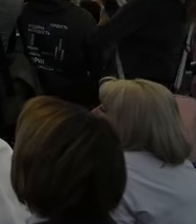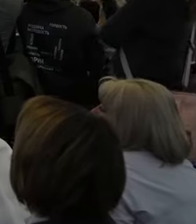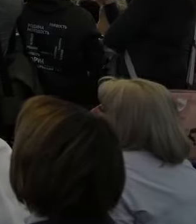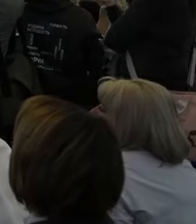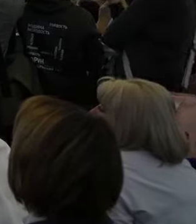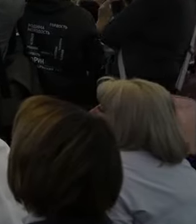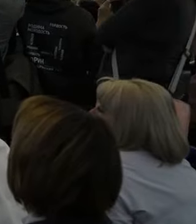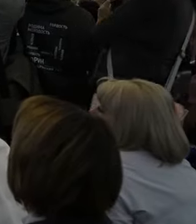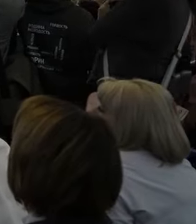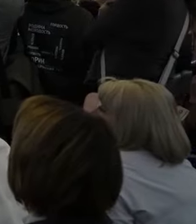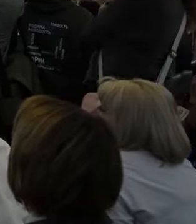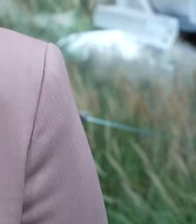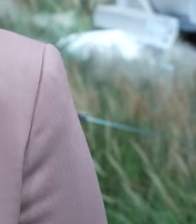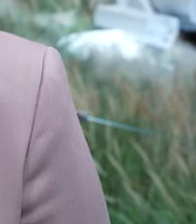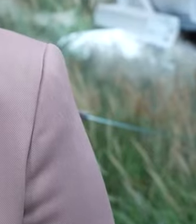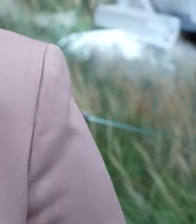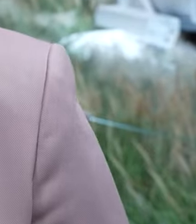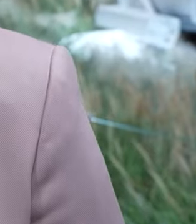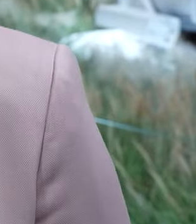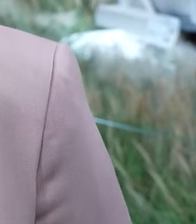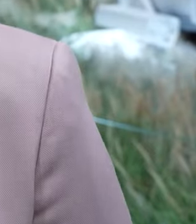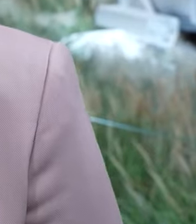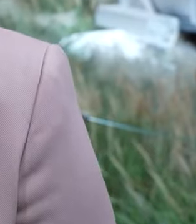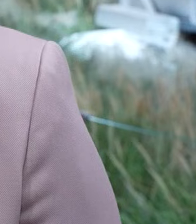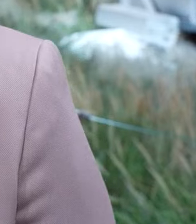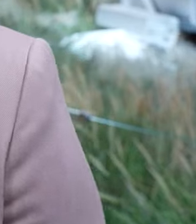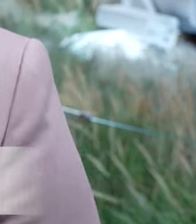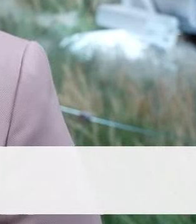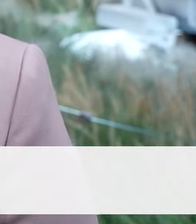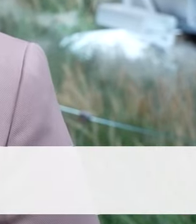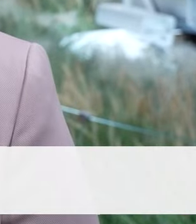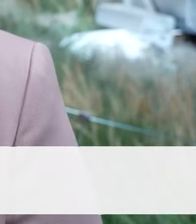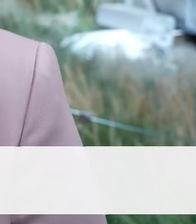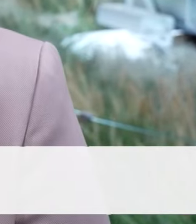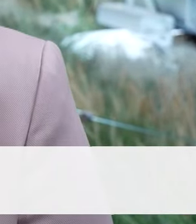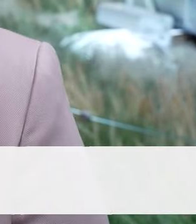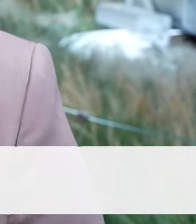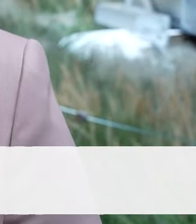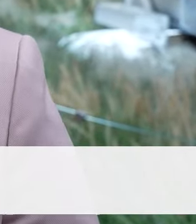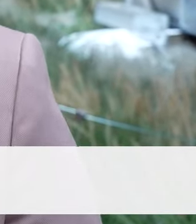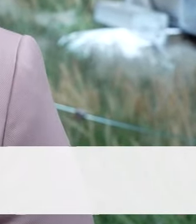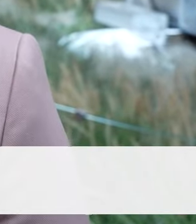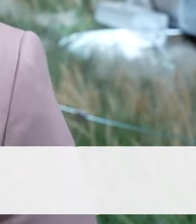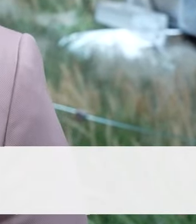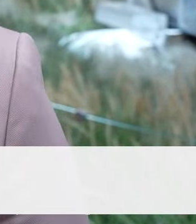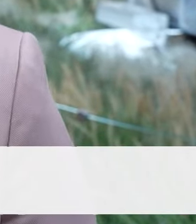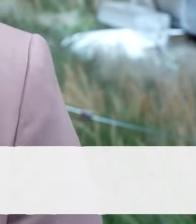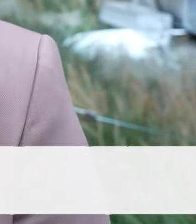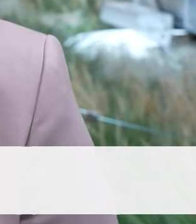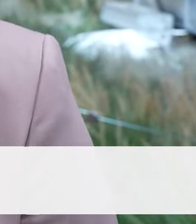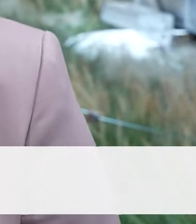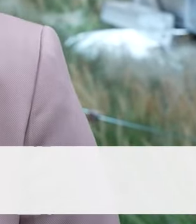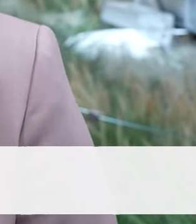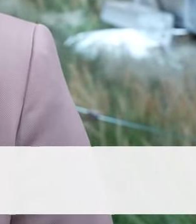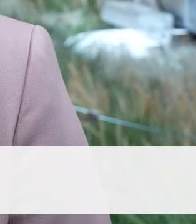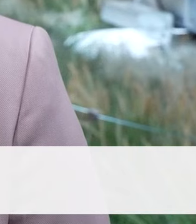которую откликалась душа. Это было трогательно, душевное, доброе выступление. И между строк всего,